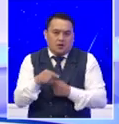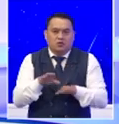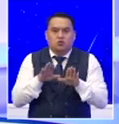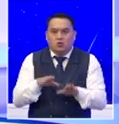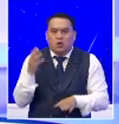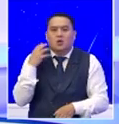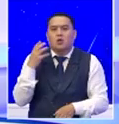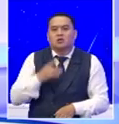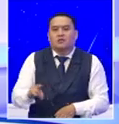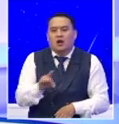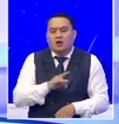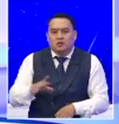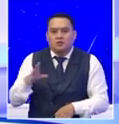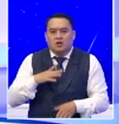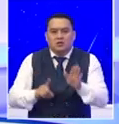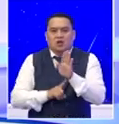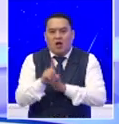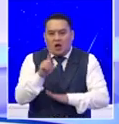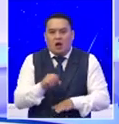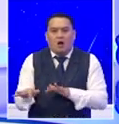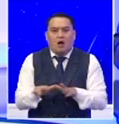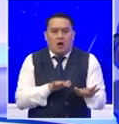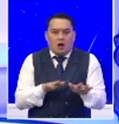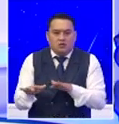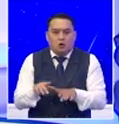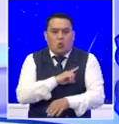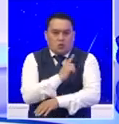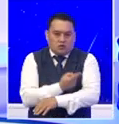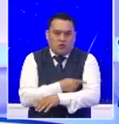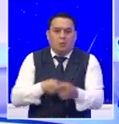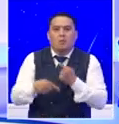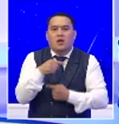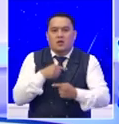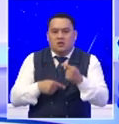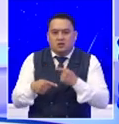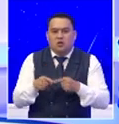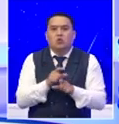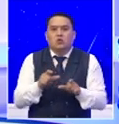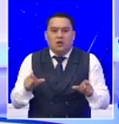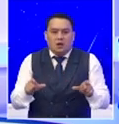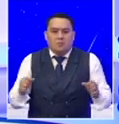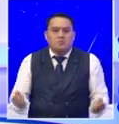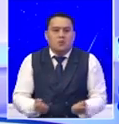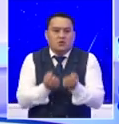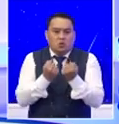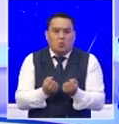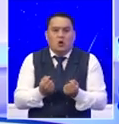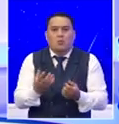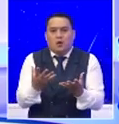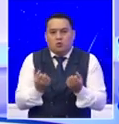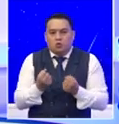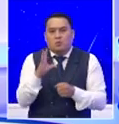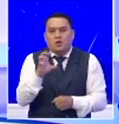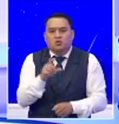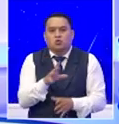предприниматели региона. Только в Кирбласском районе с начала старта акции усилиями бизнесменов и неравнодушных граждан поддержку получили